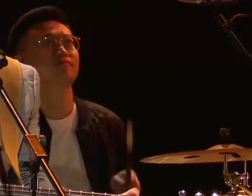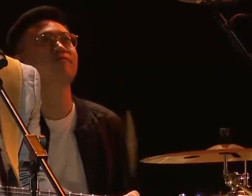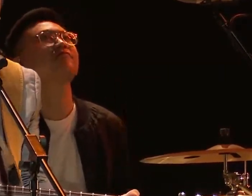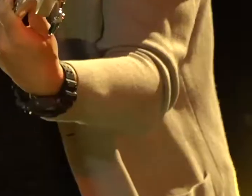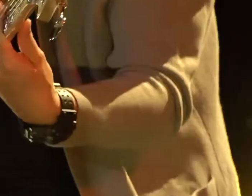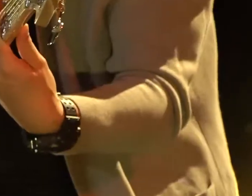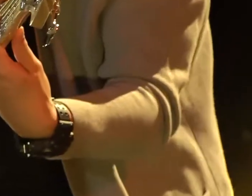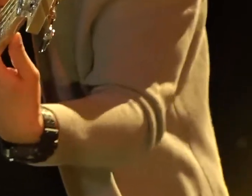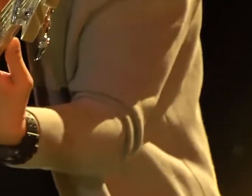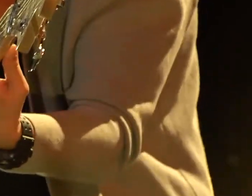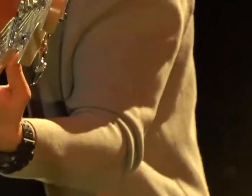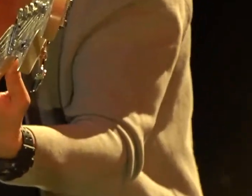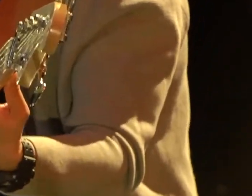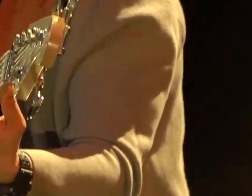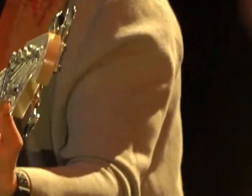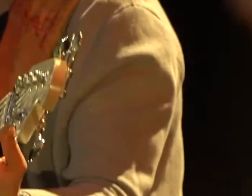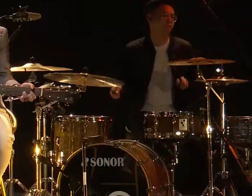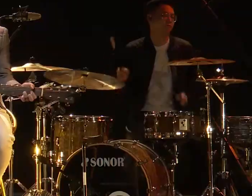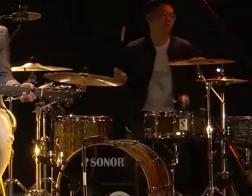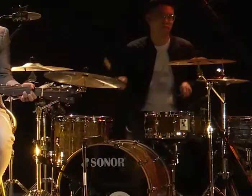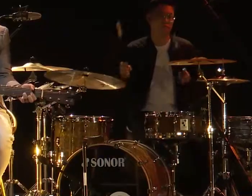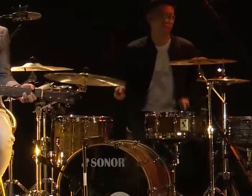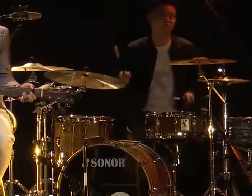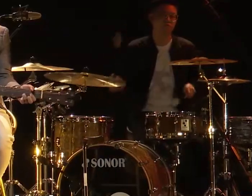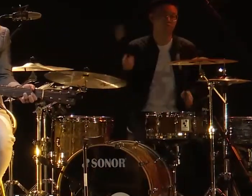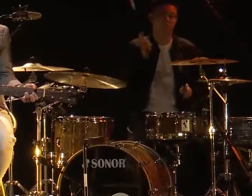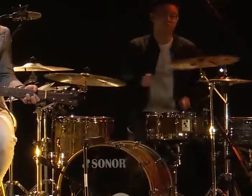kepadanya, Raja semesta.